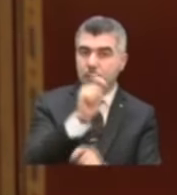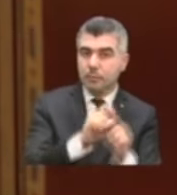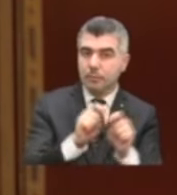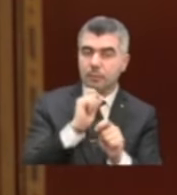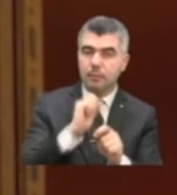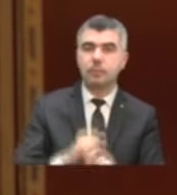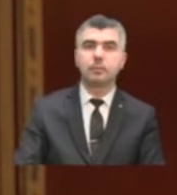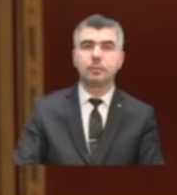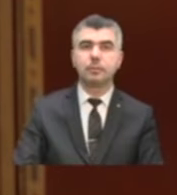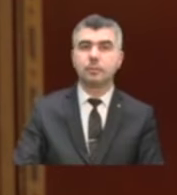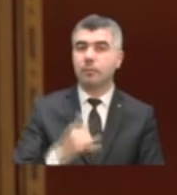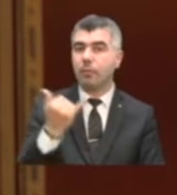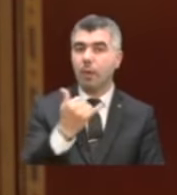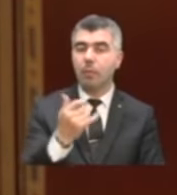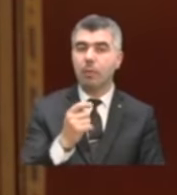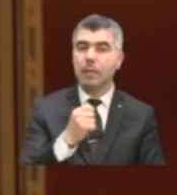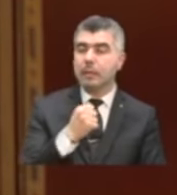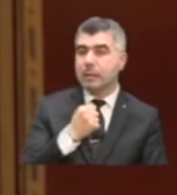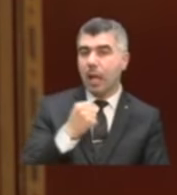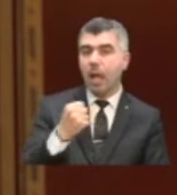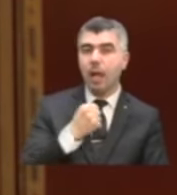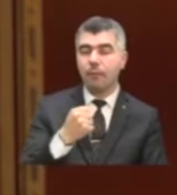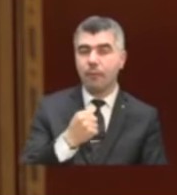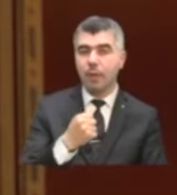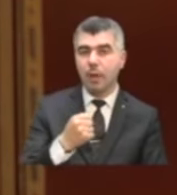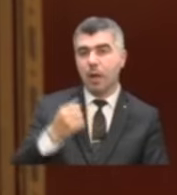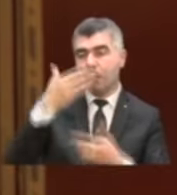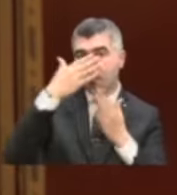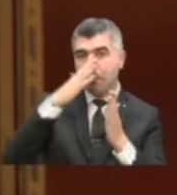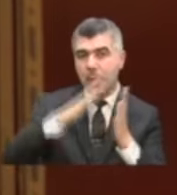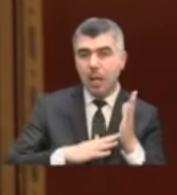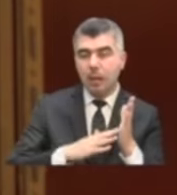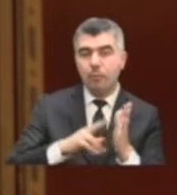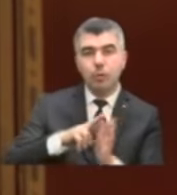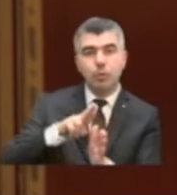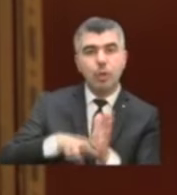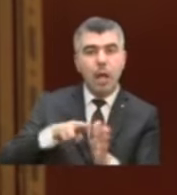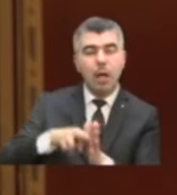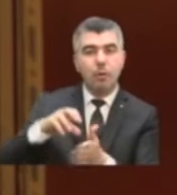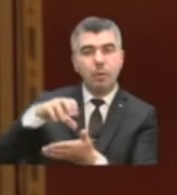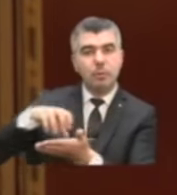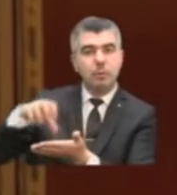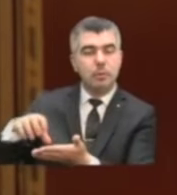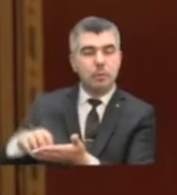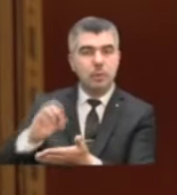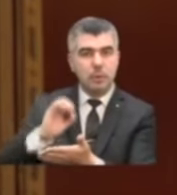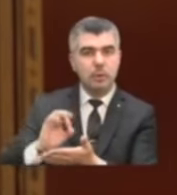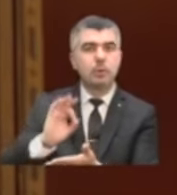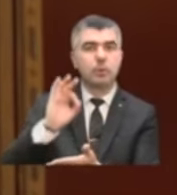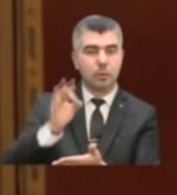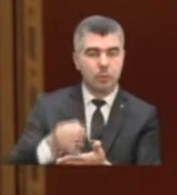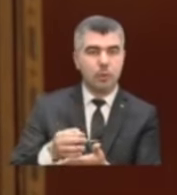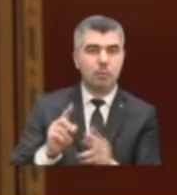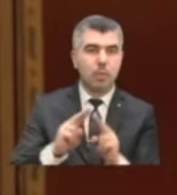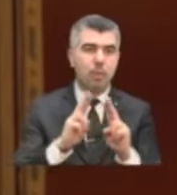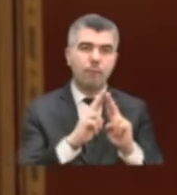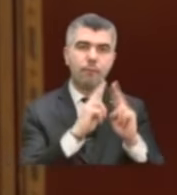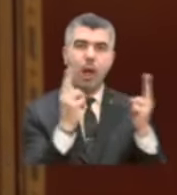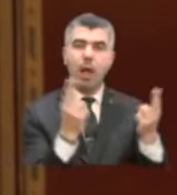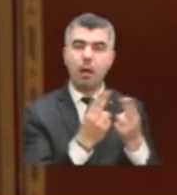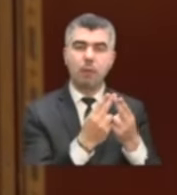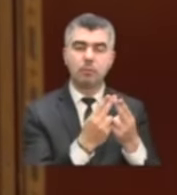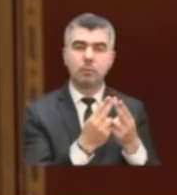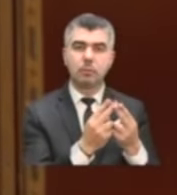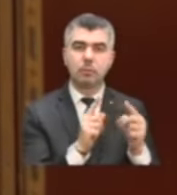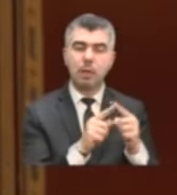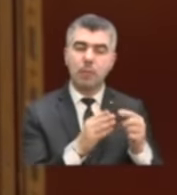تقوية الصحافة الوطنية والجهوية، ولكن في نفس الوقت تولي عند الصحافة عندها واحد الوجود حتى على الصعيد الدولي. لما لا؟ لأن التحدي